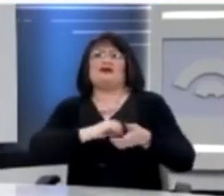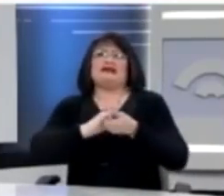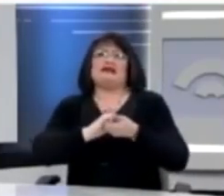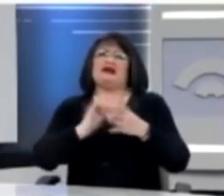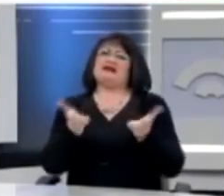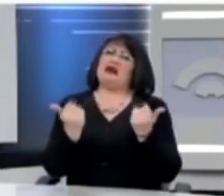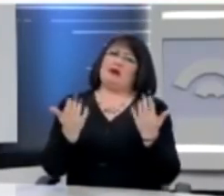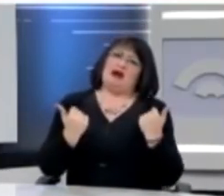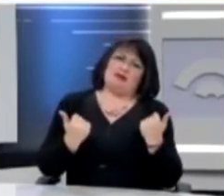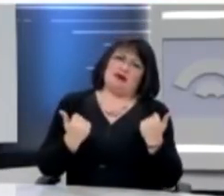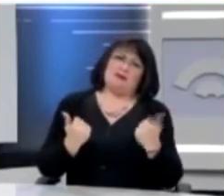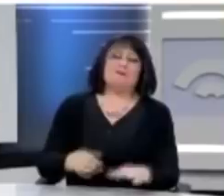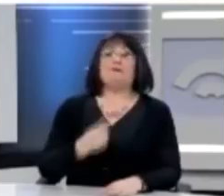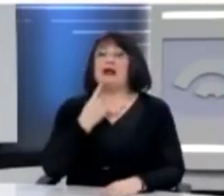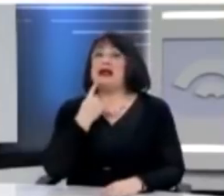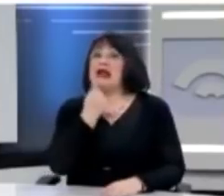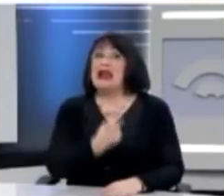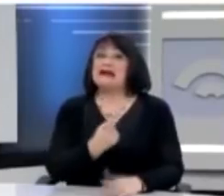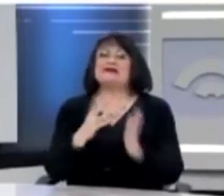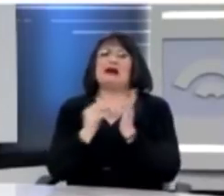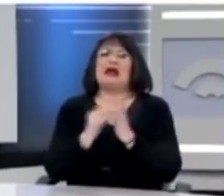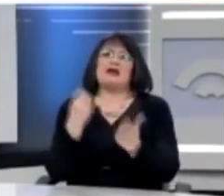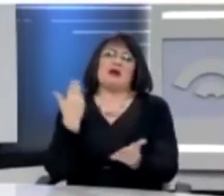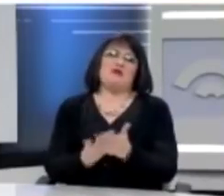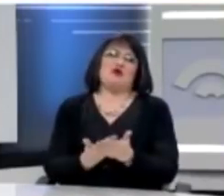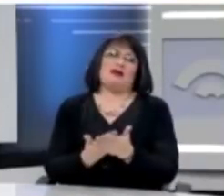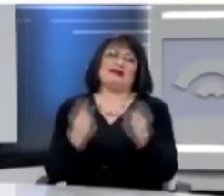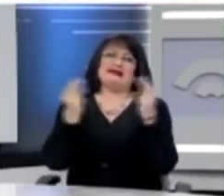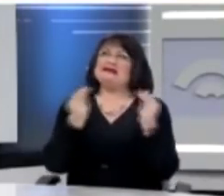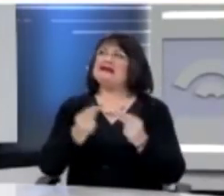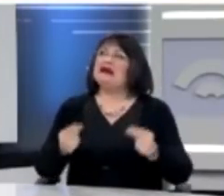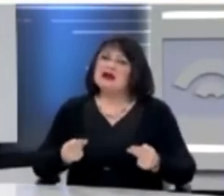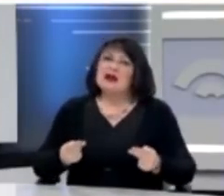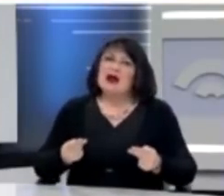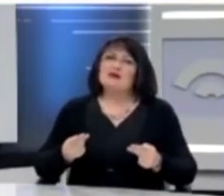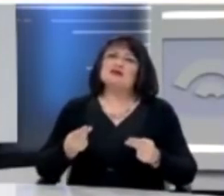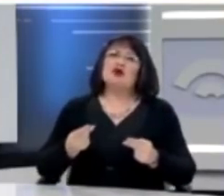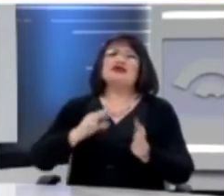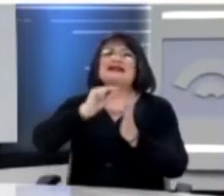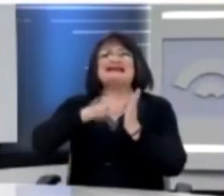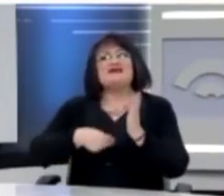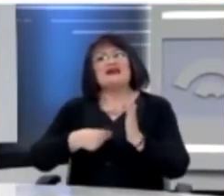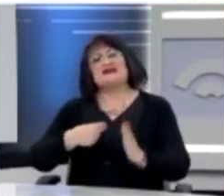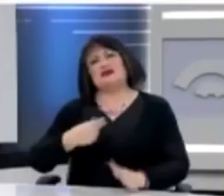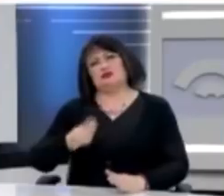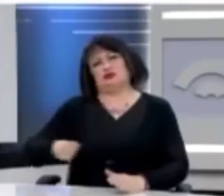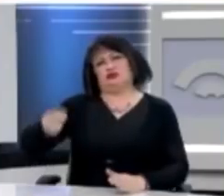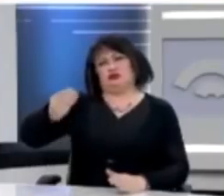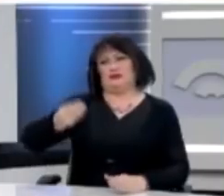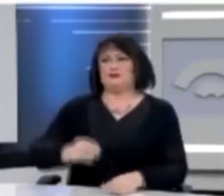συμβάσεων. Μιλάτε για παράδειγμα τεκμηρίωσης ώστε να επεκταθεί μια σύμβαση. Στην